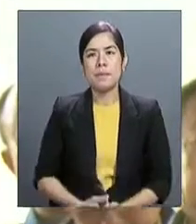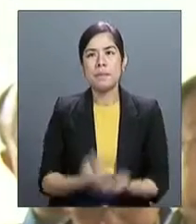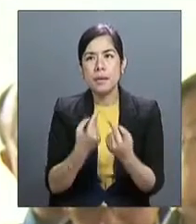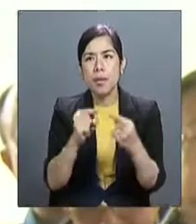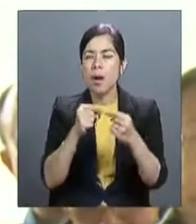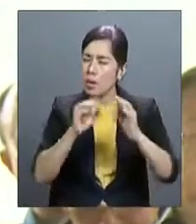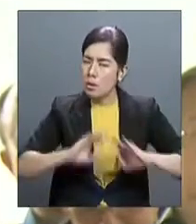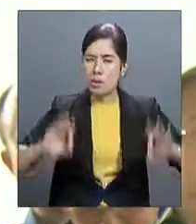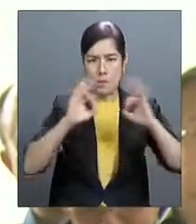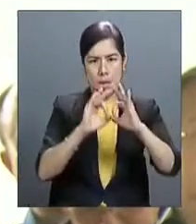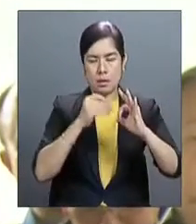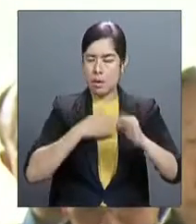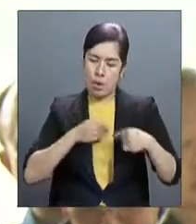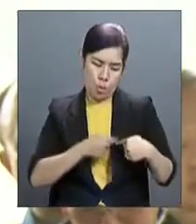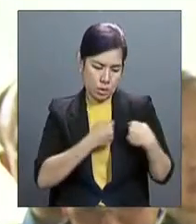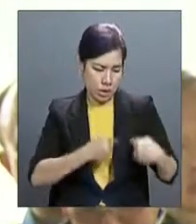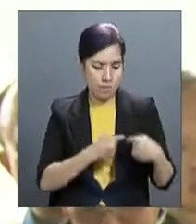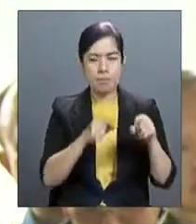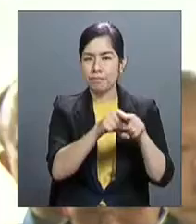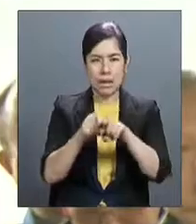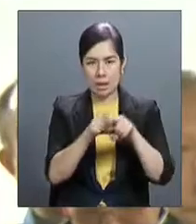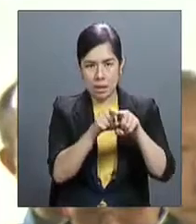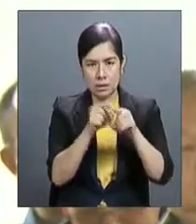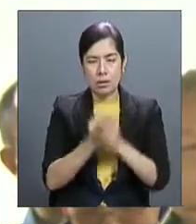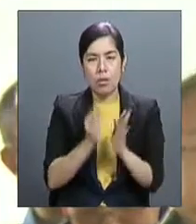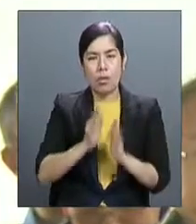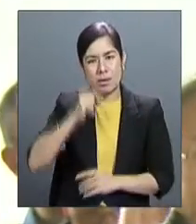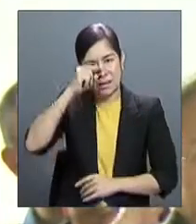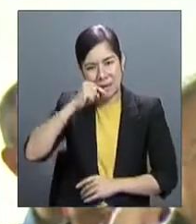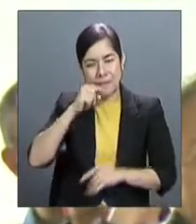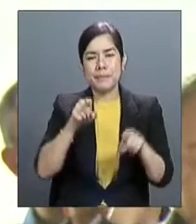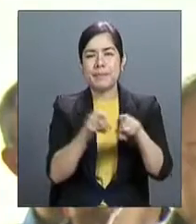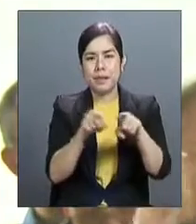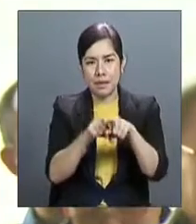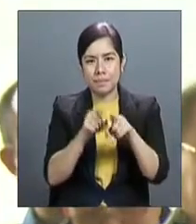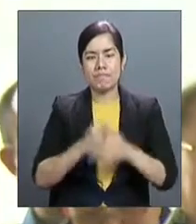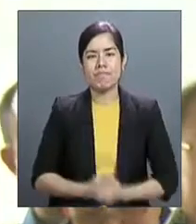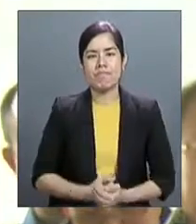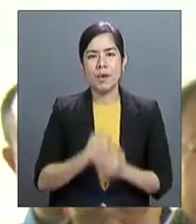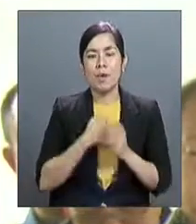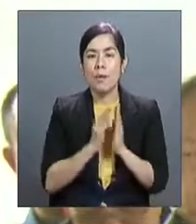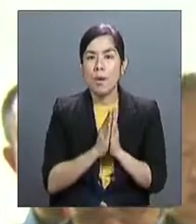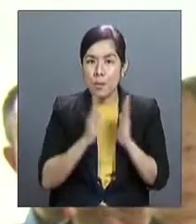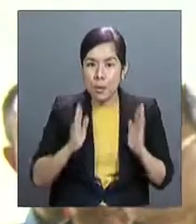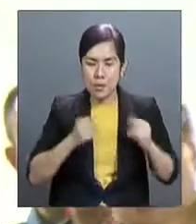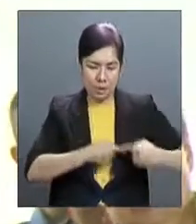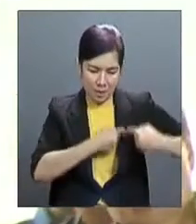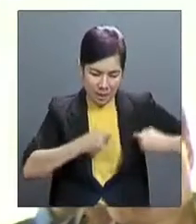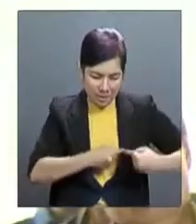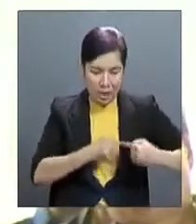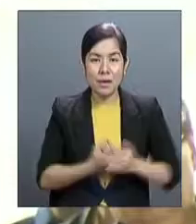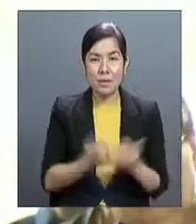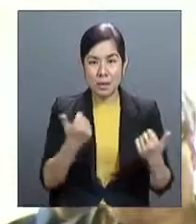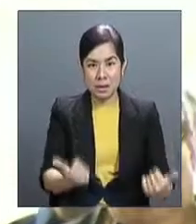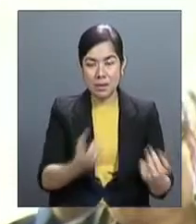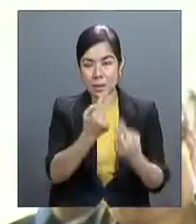เราเป็นหัวใจเดียวกันคือความเป็นคนไทยนะก็ขอขอบคุณในกำลังใจที่มาวันนี้นะเดี๋ยวไปเยี่ยมดูหน่อย